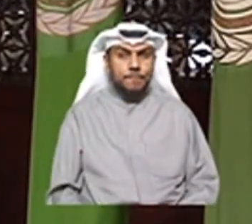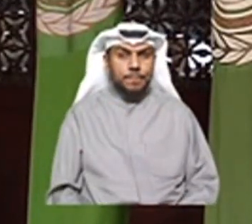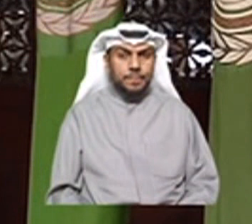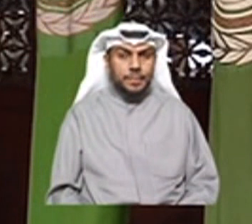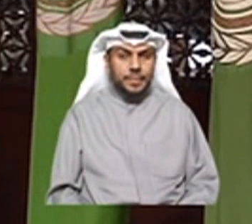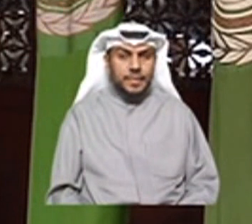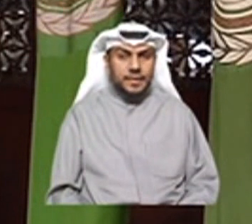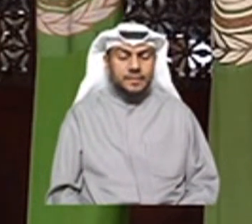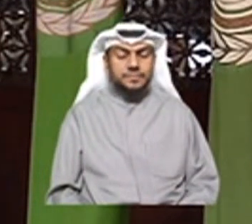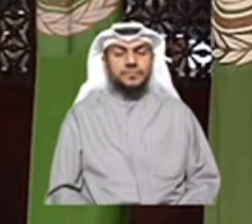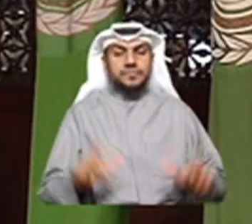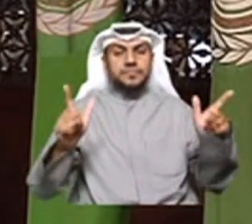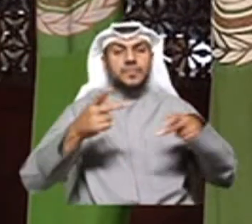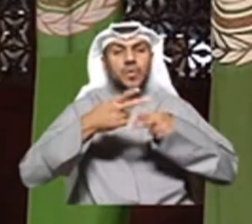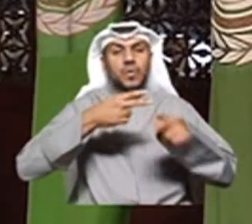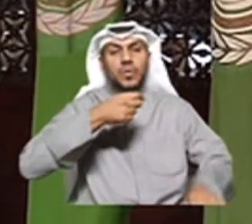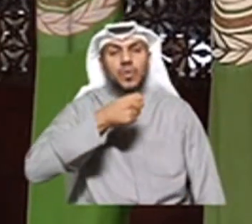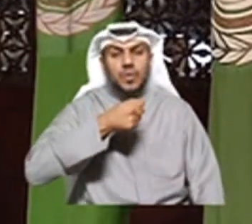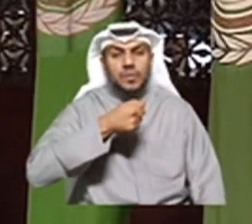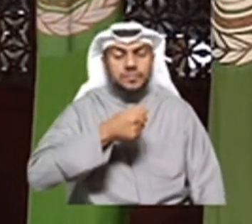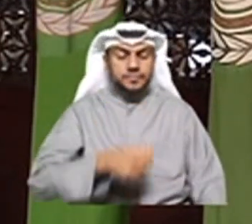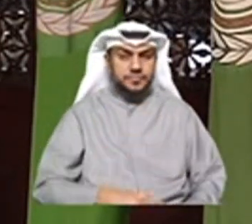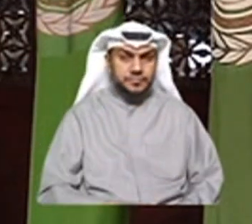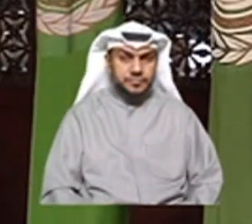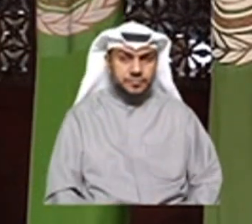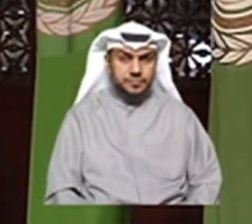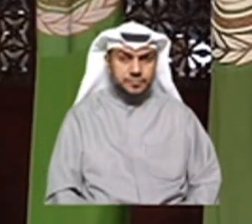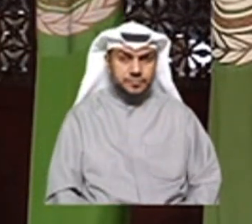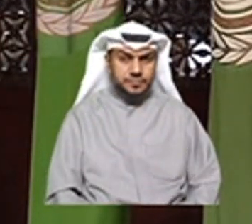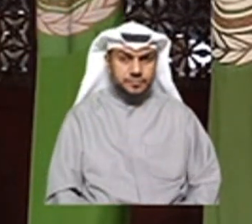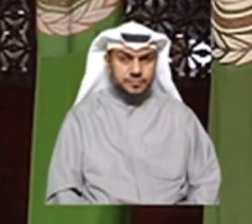العربية. من داخل الجامعة العربية بالقاهرة، أحمد عطا، تلفزيون دولة الكويت.